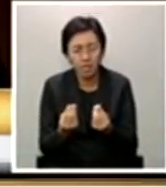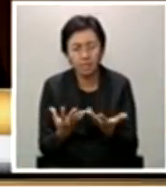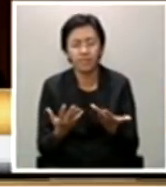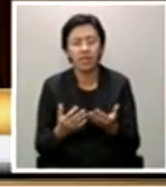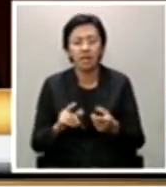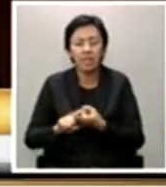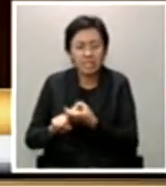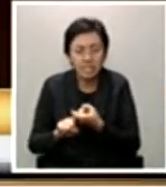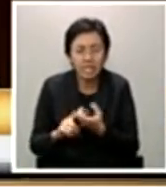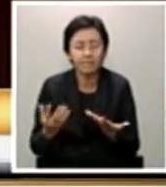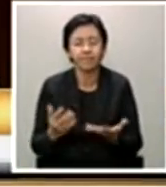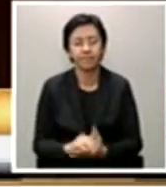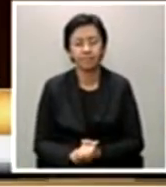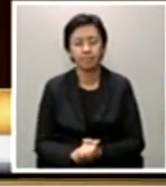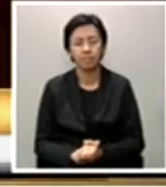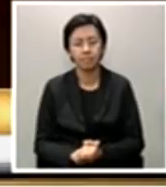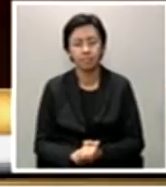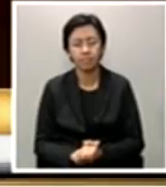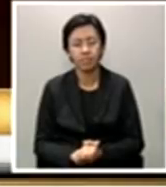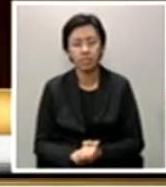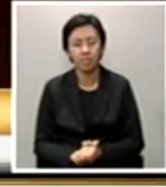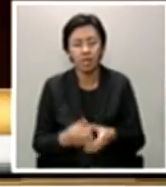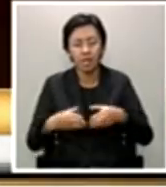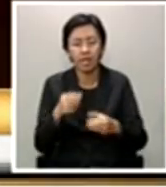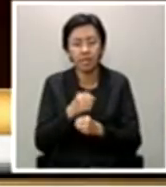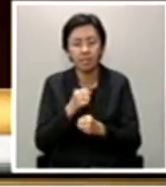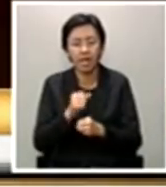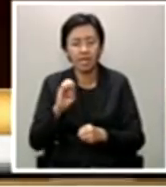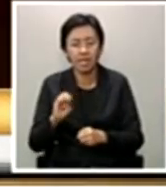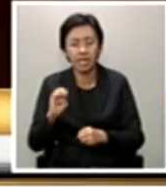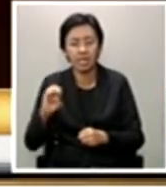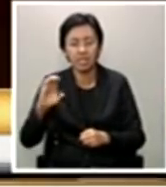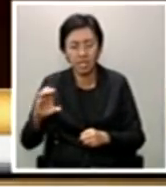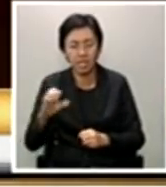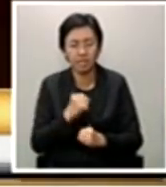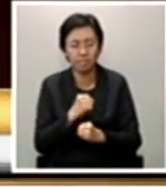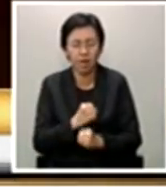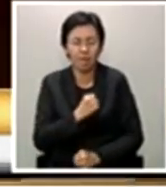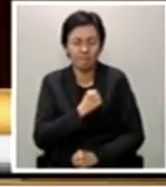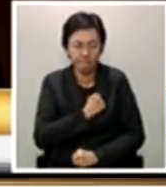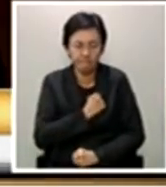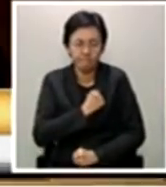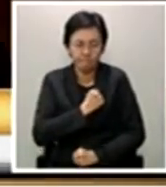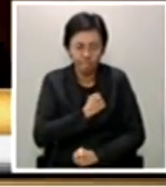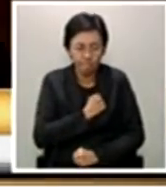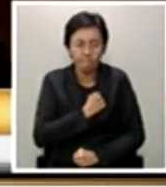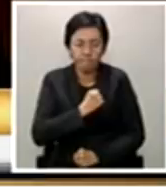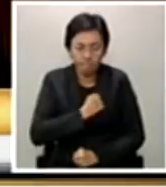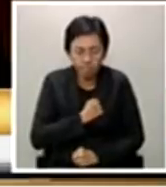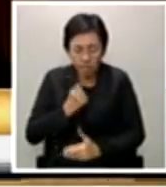การเอื้อประโยชน์คณะทำงาน EEC เนี่ยทำด้วยความอดทนนะครับแล้วมันก็เริ่มไป